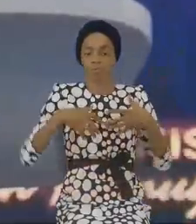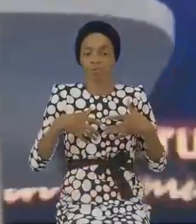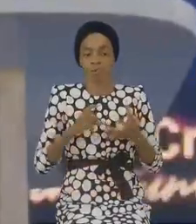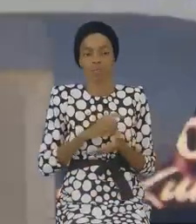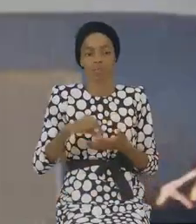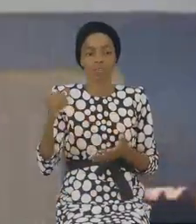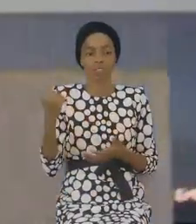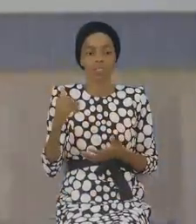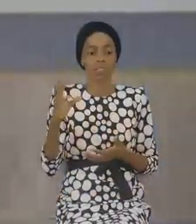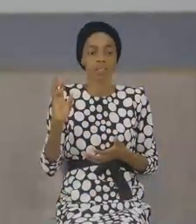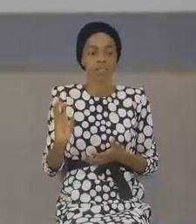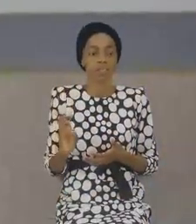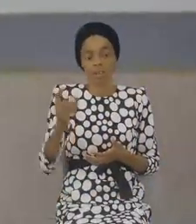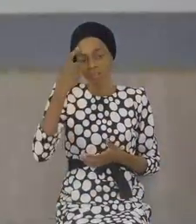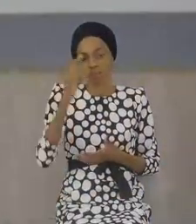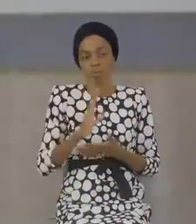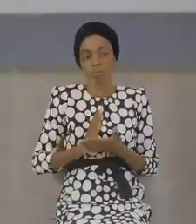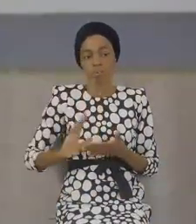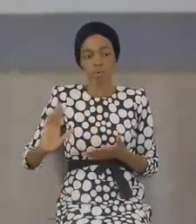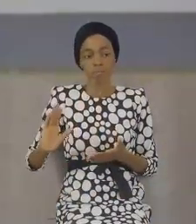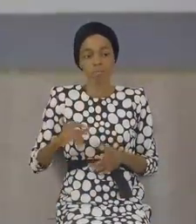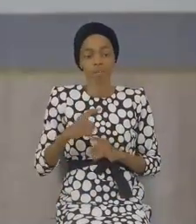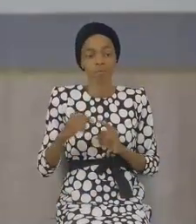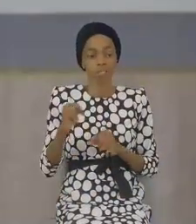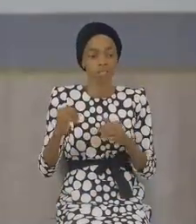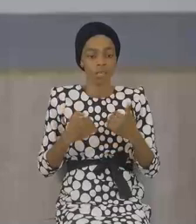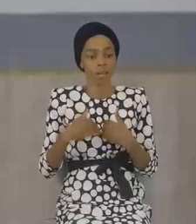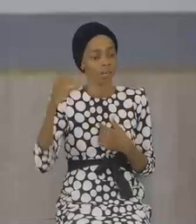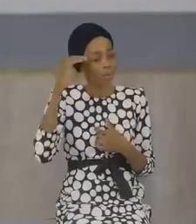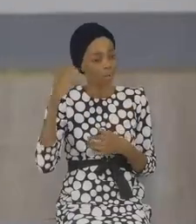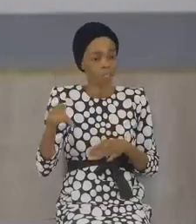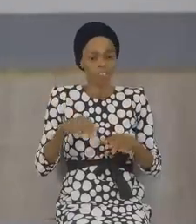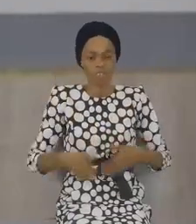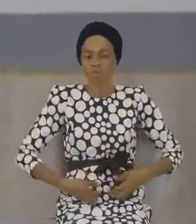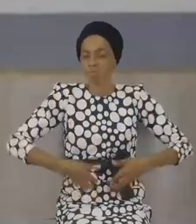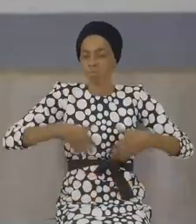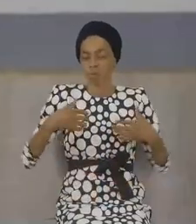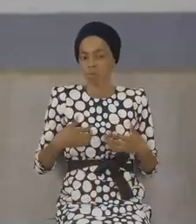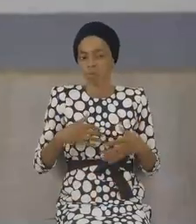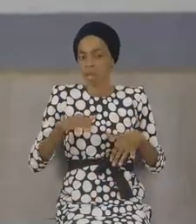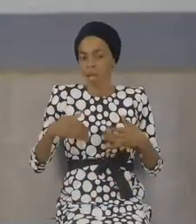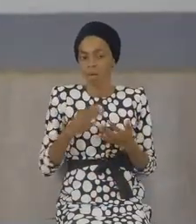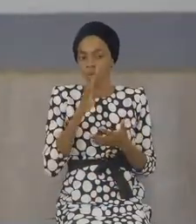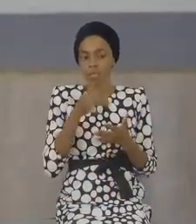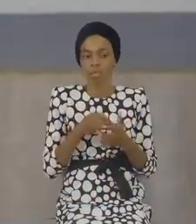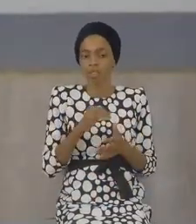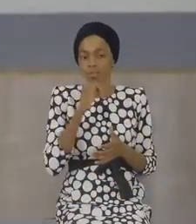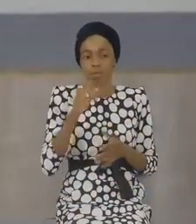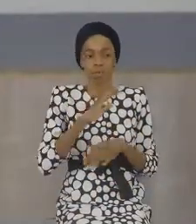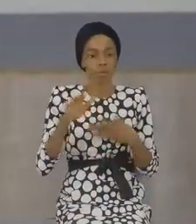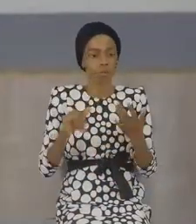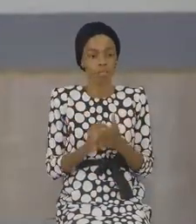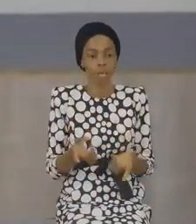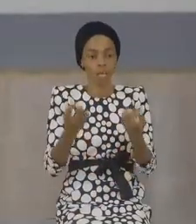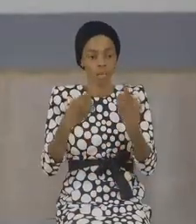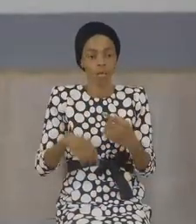16. Qui furent en effet ceux qui se révoltèrent après l'avoir entendu, sinon tous ceux qui étaient